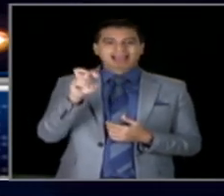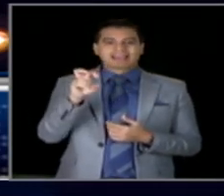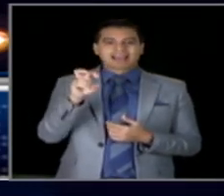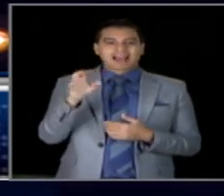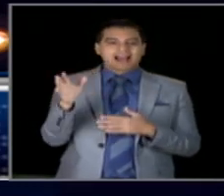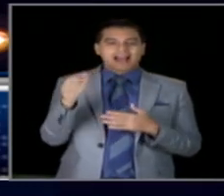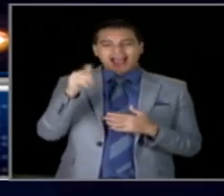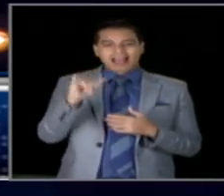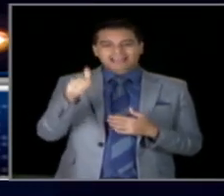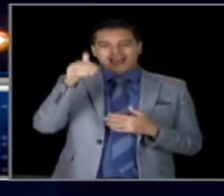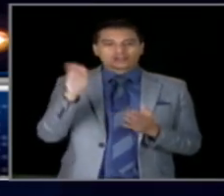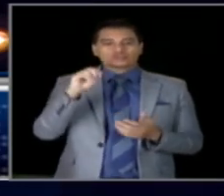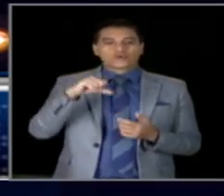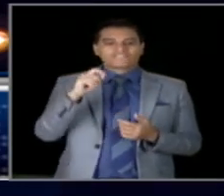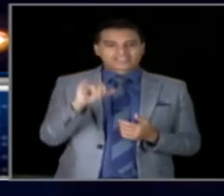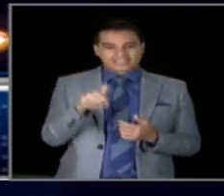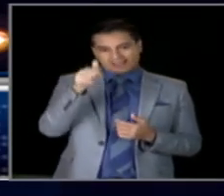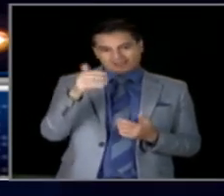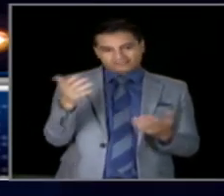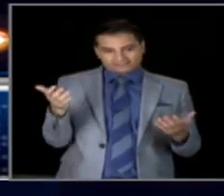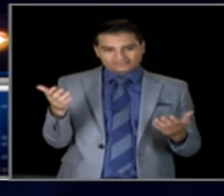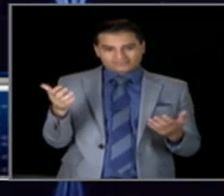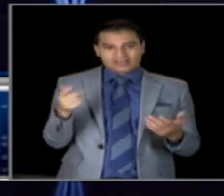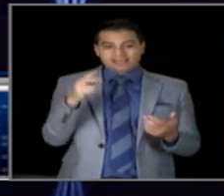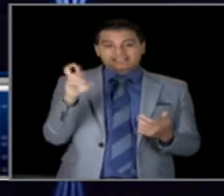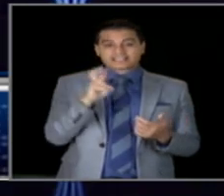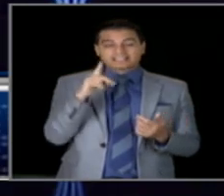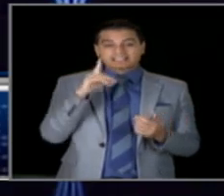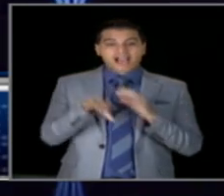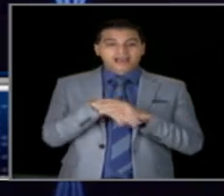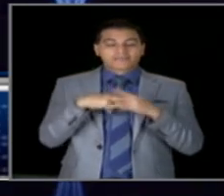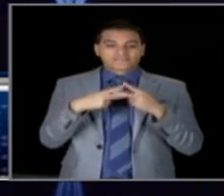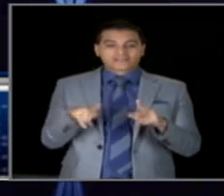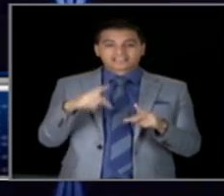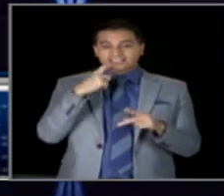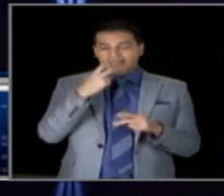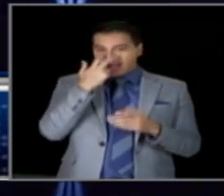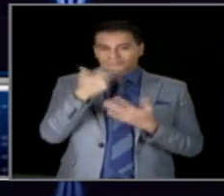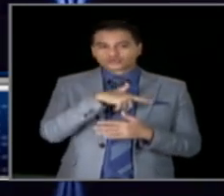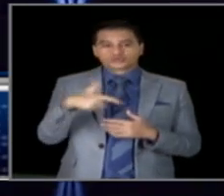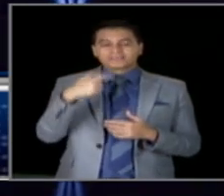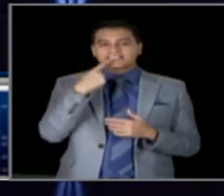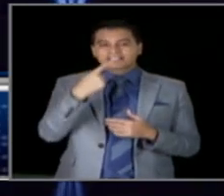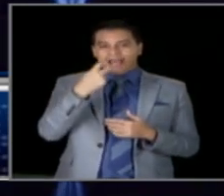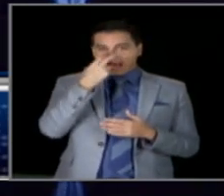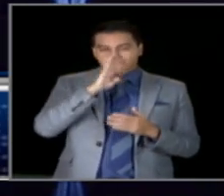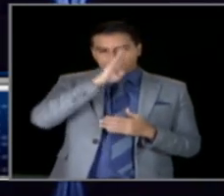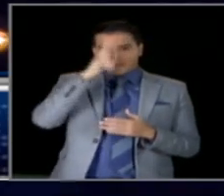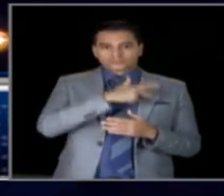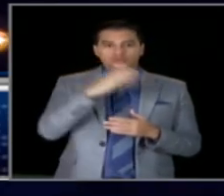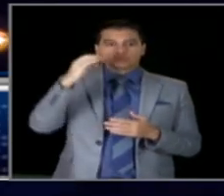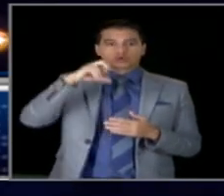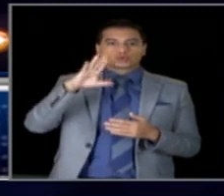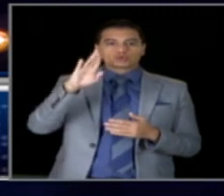الكنيسة دي اتبنت في القرن السادس الميلادي في عهد الإمبراطور جستنيان